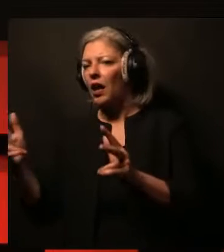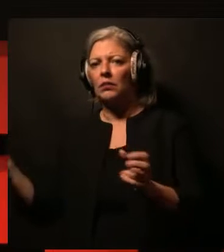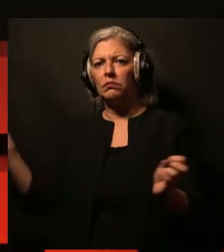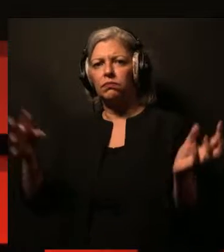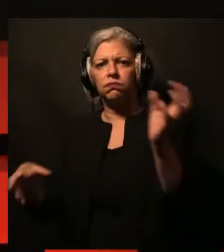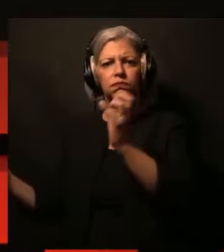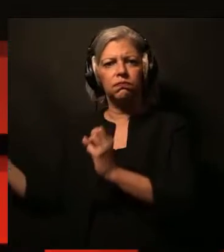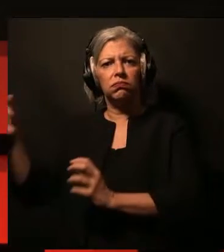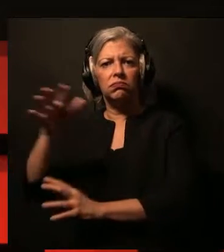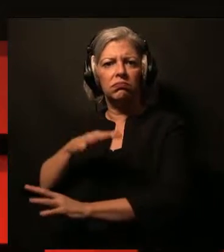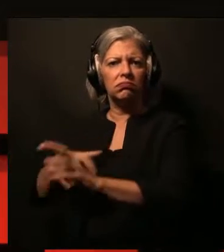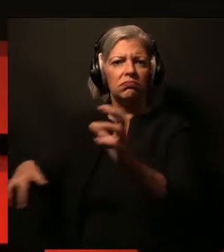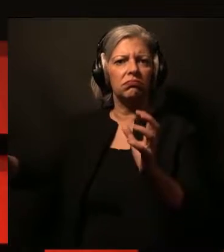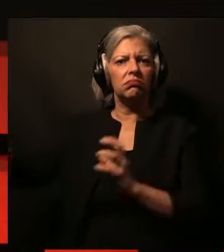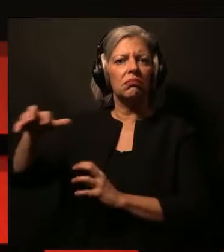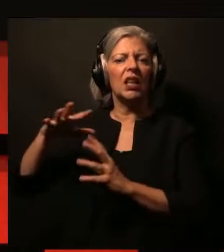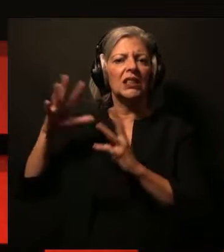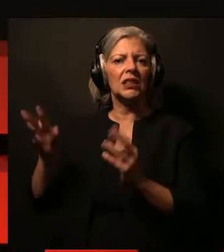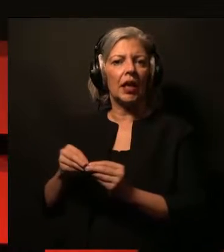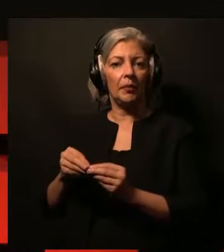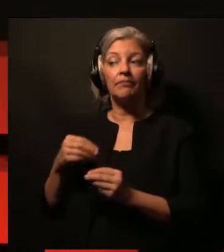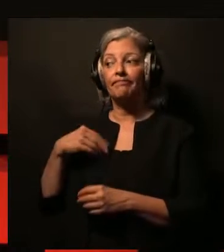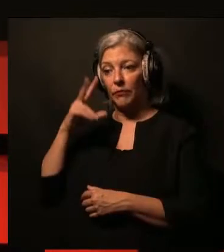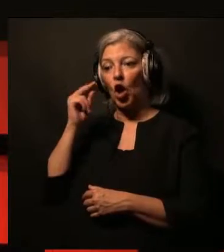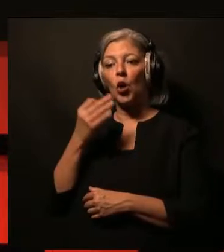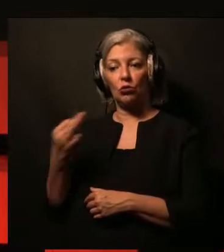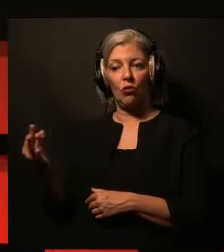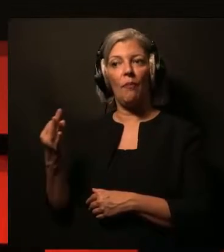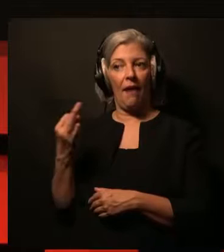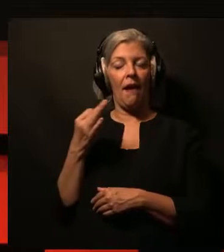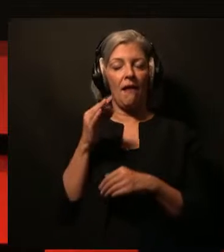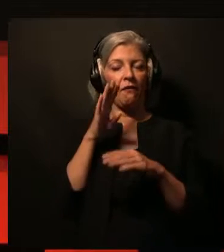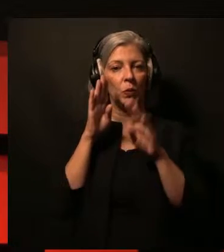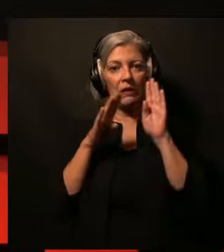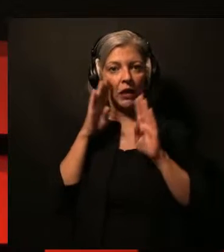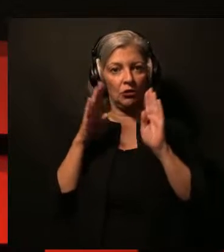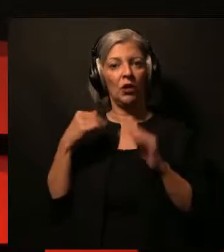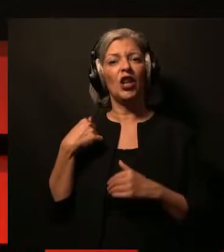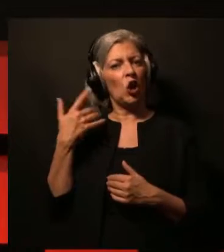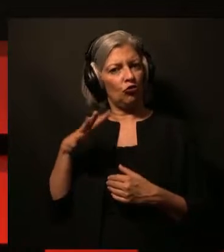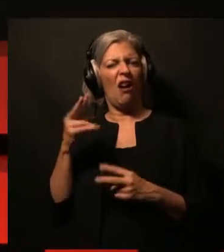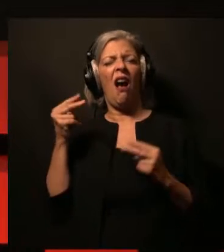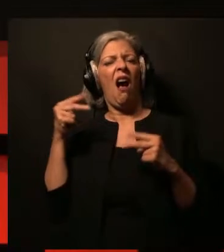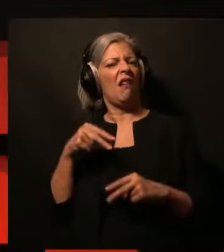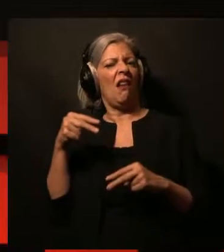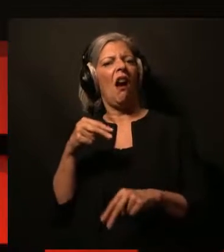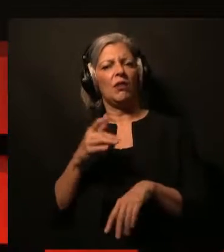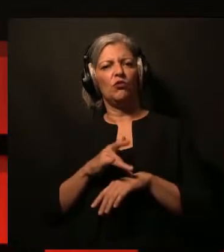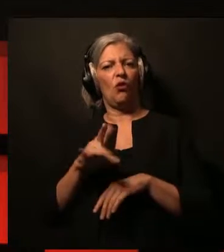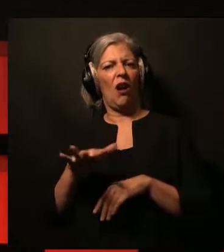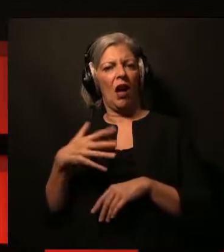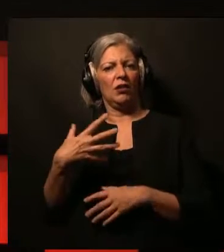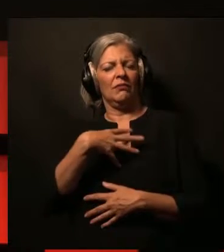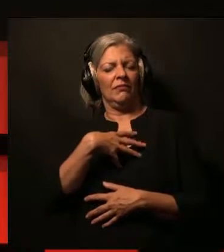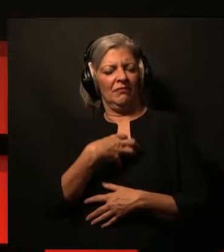insieme conosco molto bene questa frustrazione L'ho provata anche io per tanti anni ma è